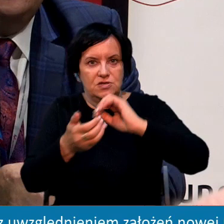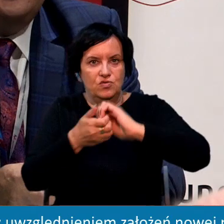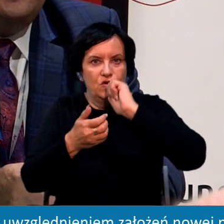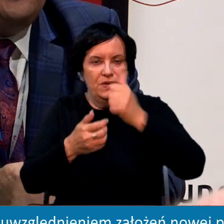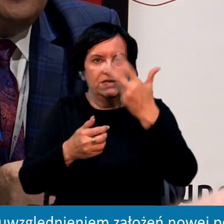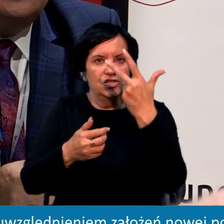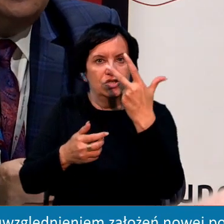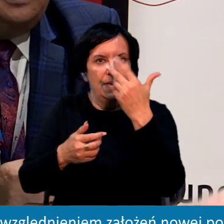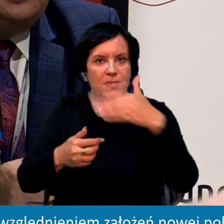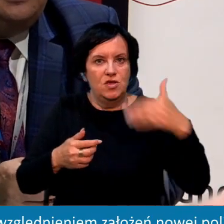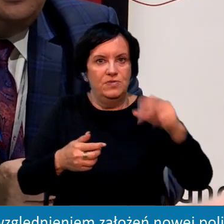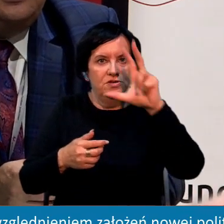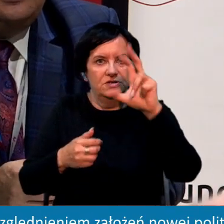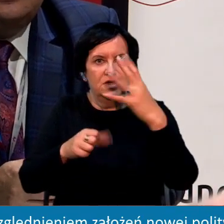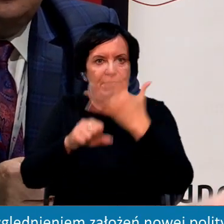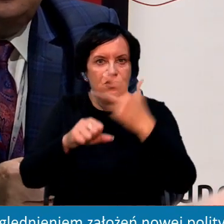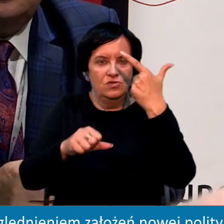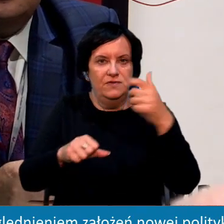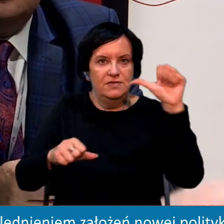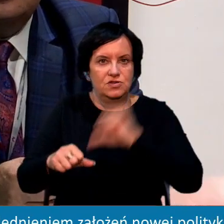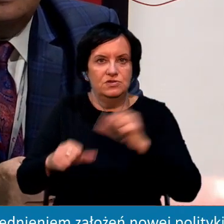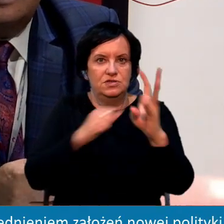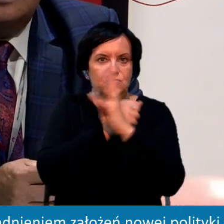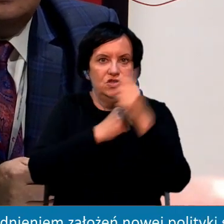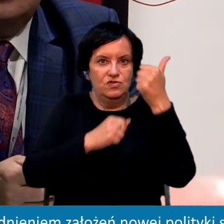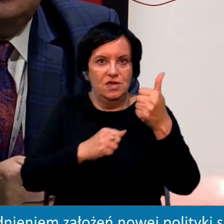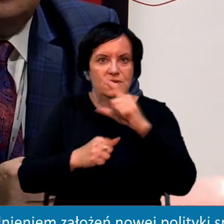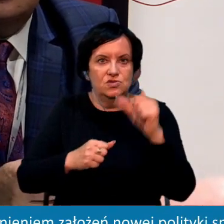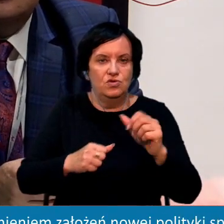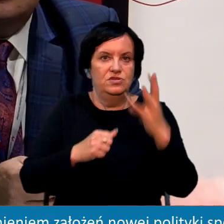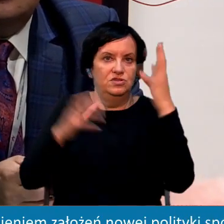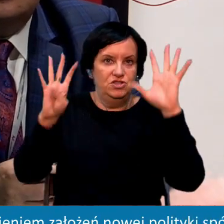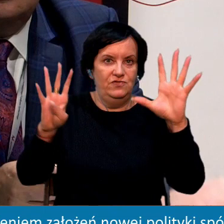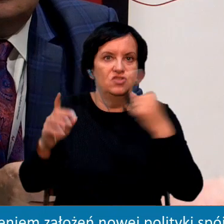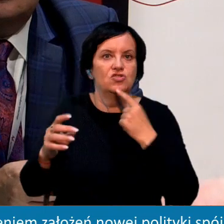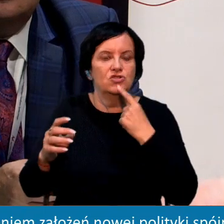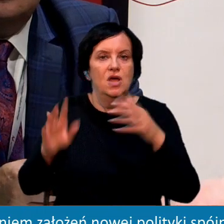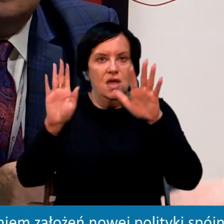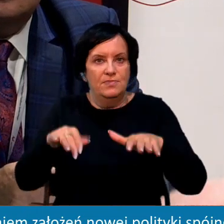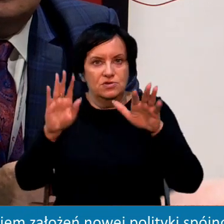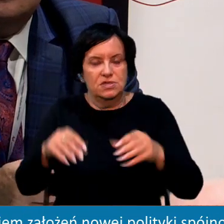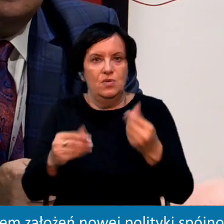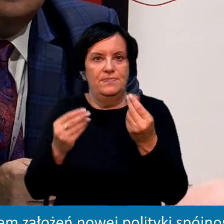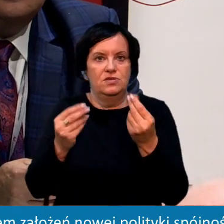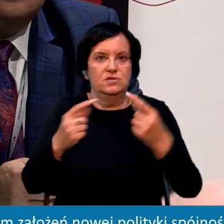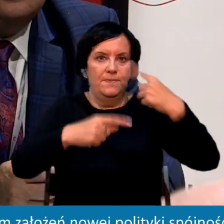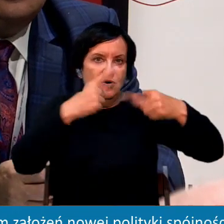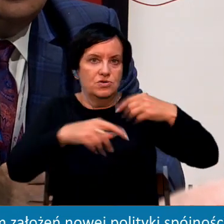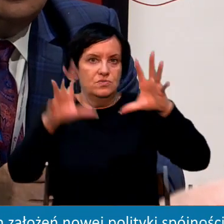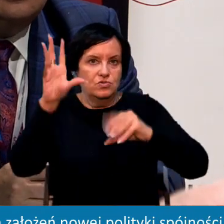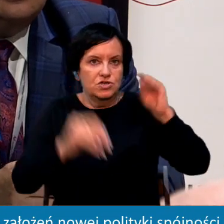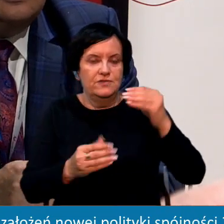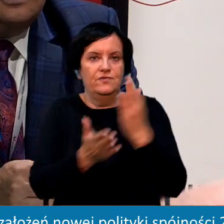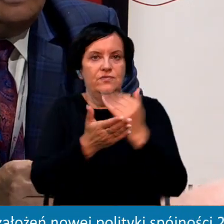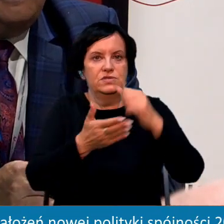jest 3 352 091 zł 9 groszy, a pozostałe pieniądze pochodzą z budżetu